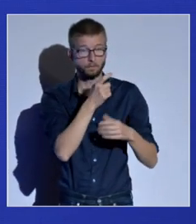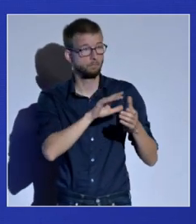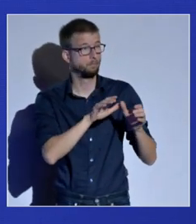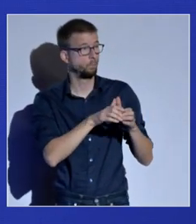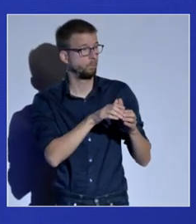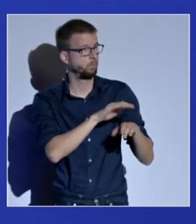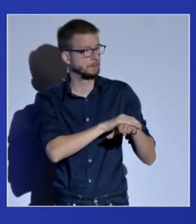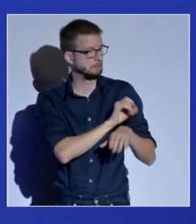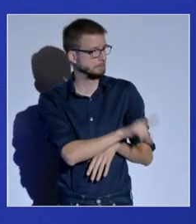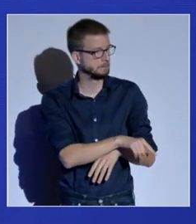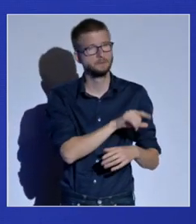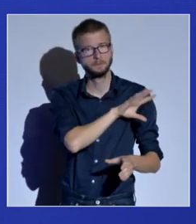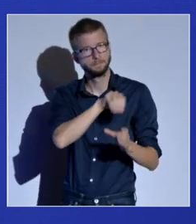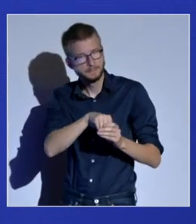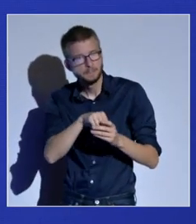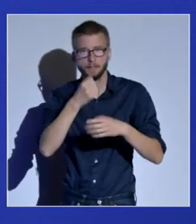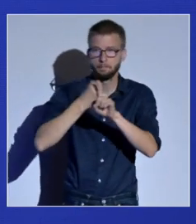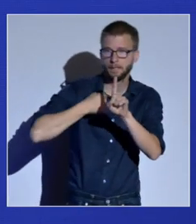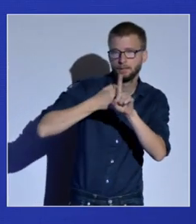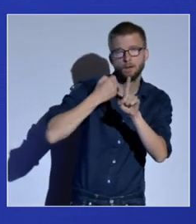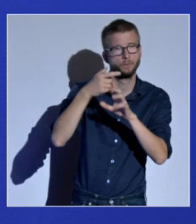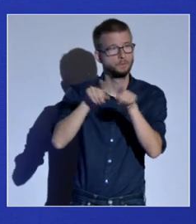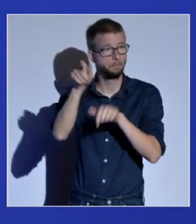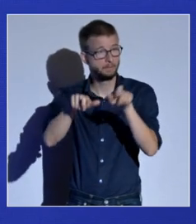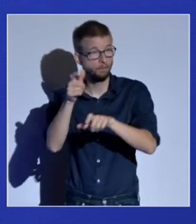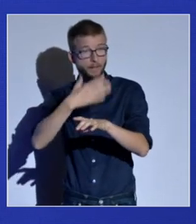il y avait nos militants et les responsables de nos militants,